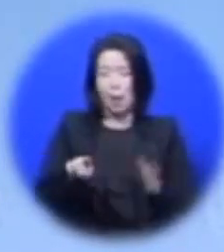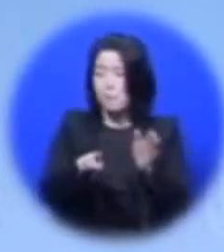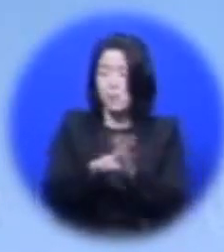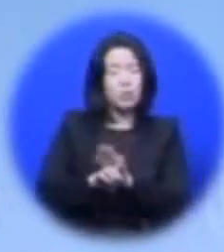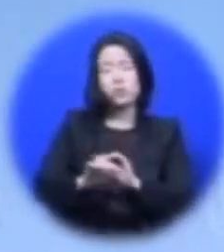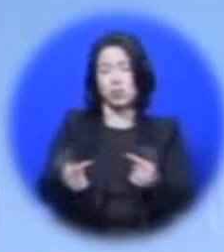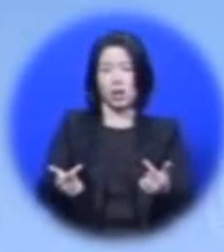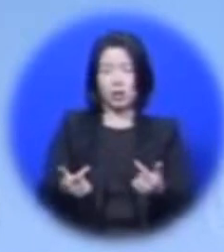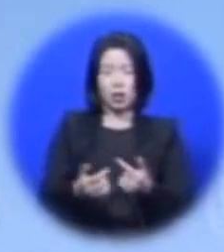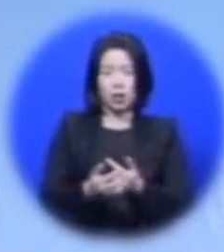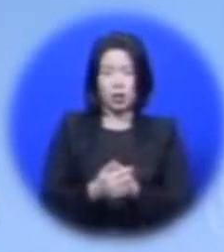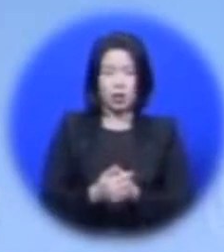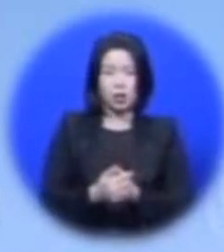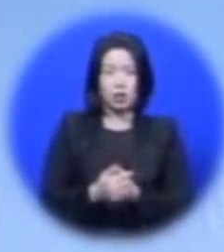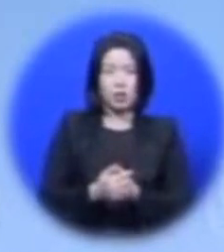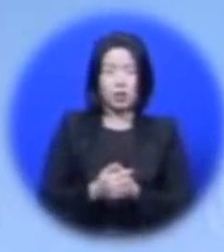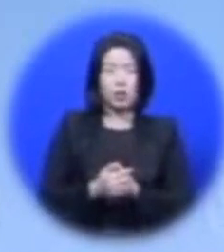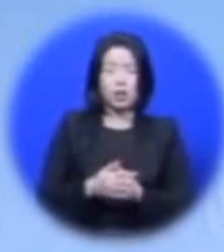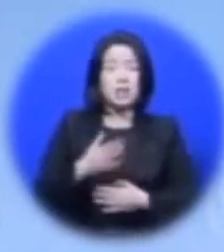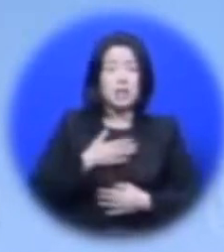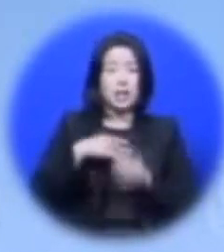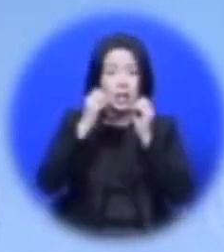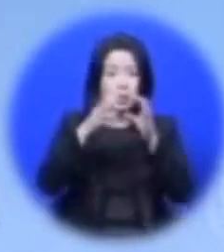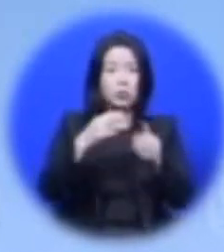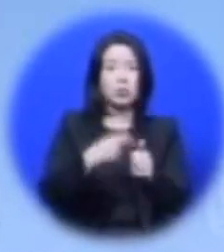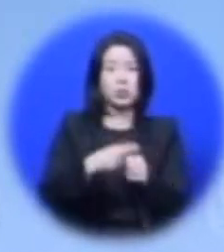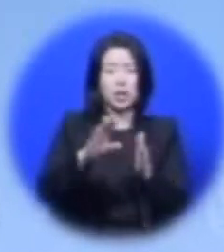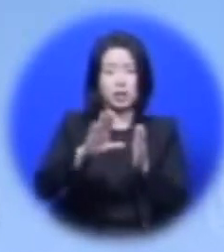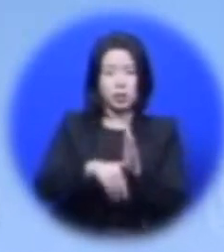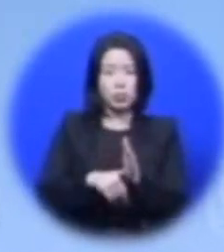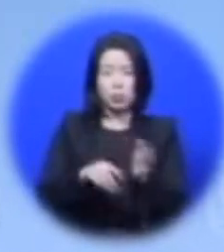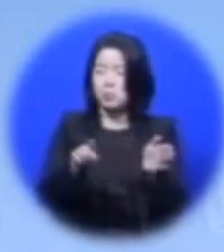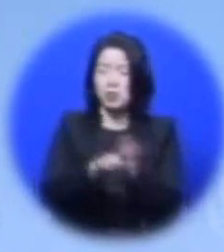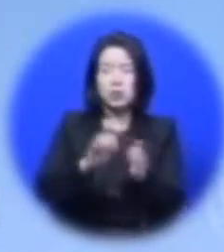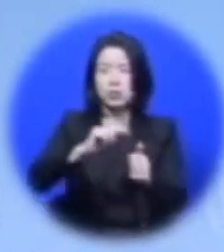걸. 제가 전도사 때도 안 믿어졌어요.